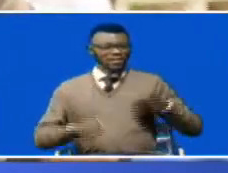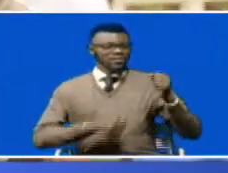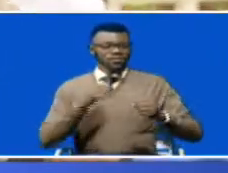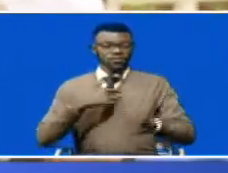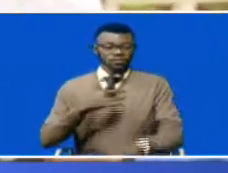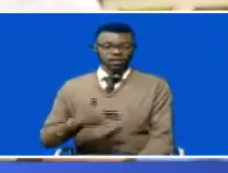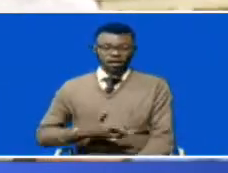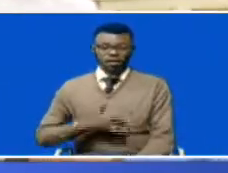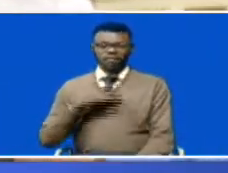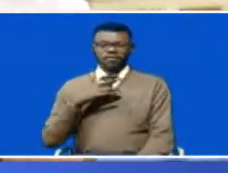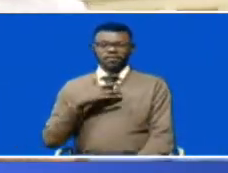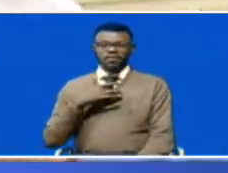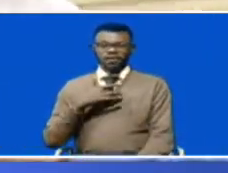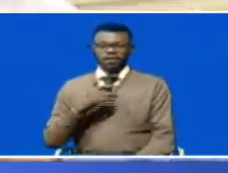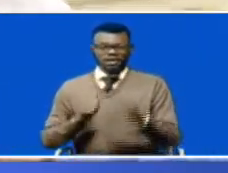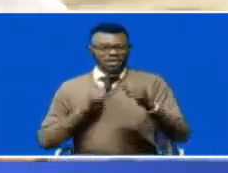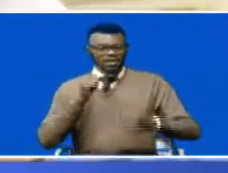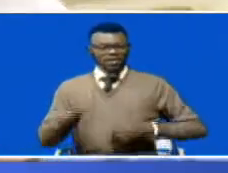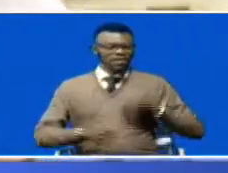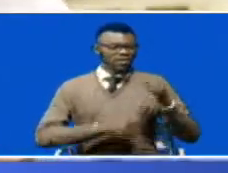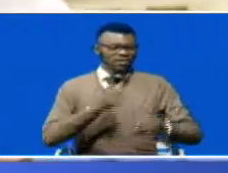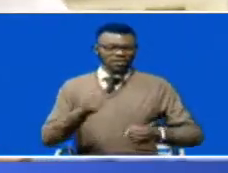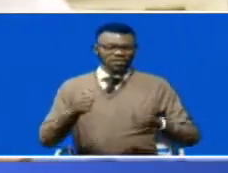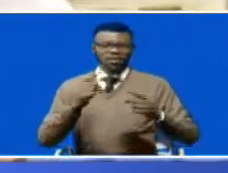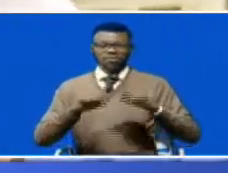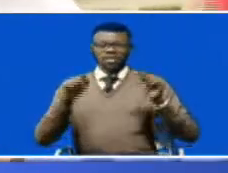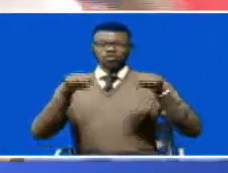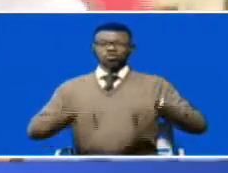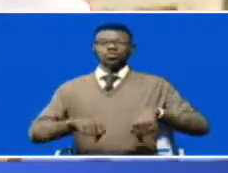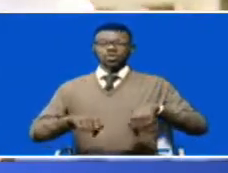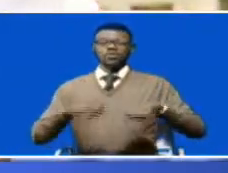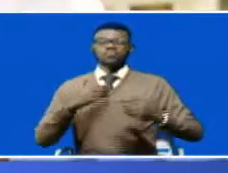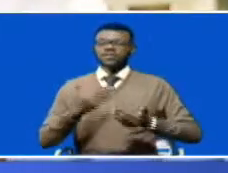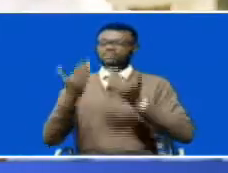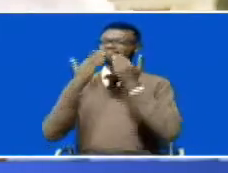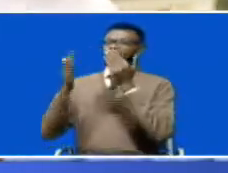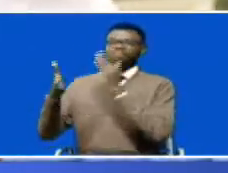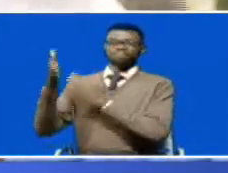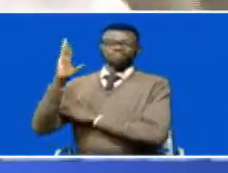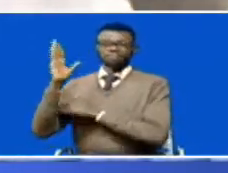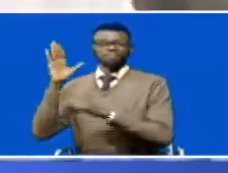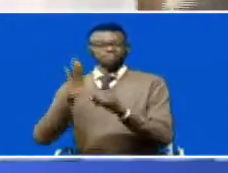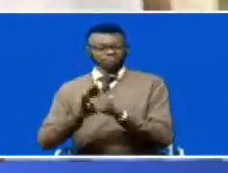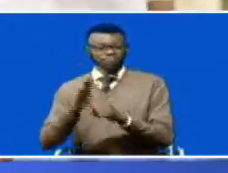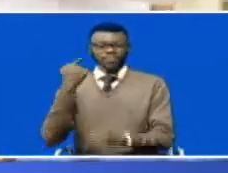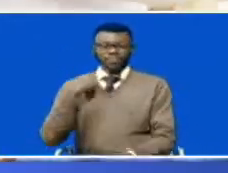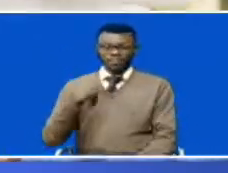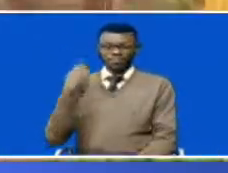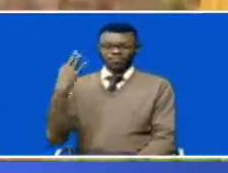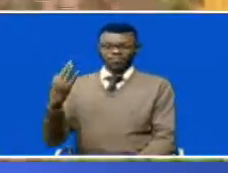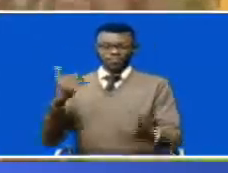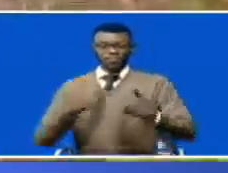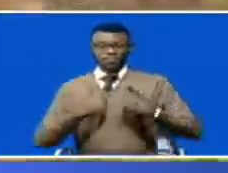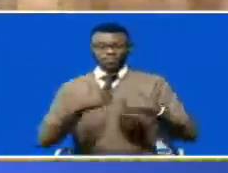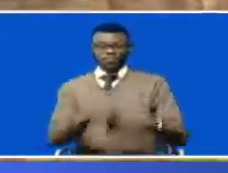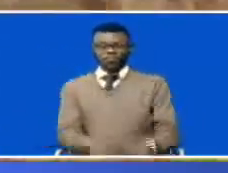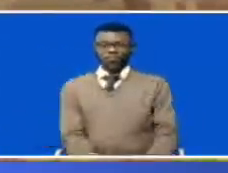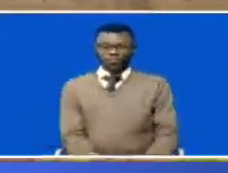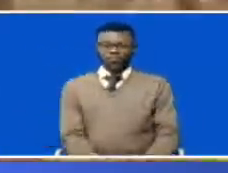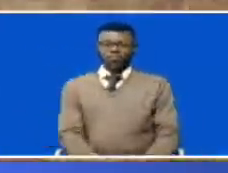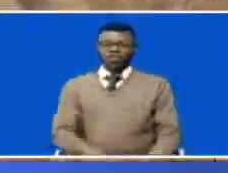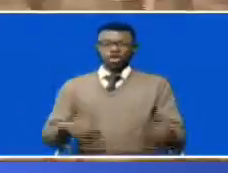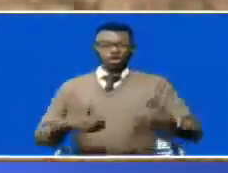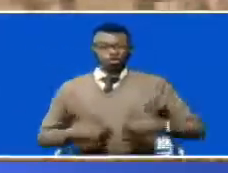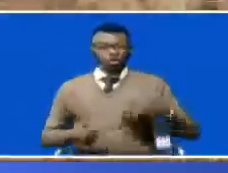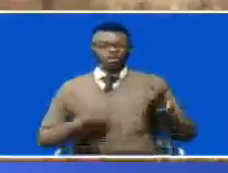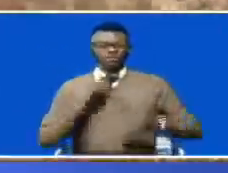year nilikimbia nikakuwa namba 20. So leo nashukuru Mungu sana. Kwa hiyo nafadhili. Kwenye mbio za